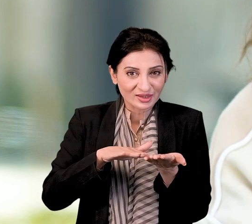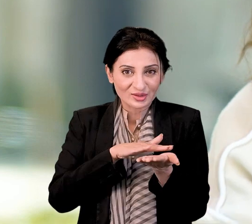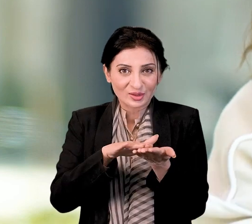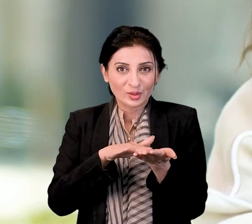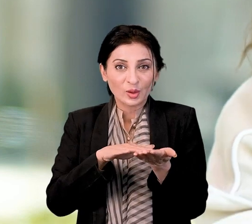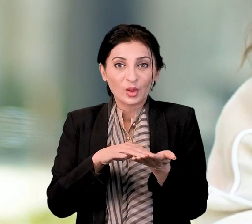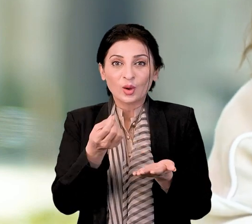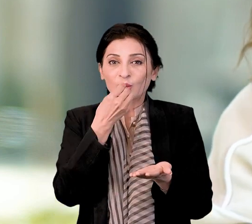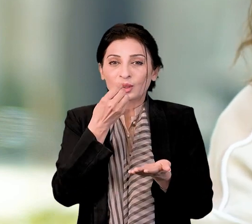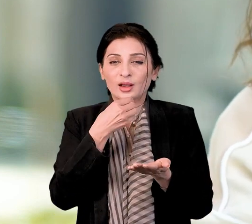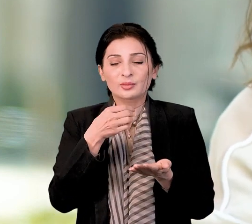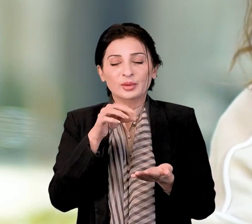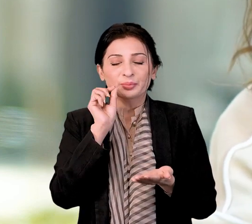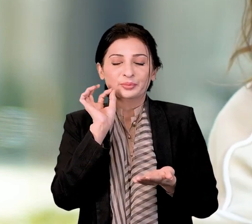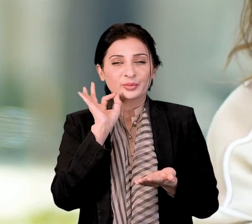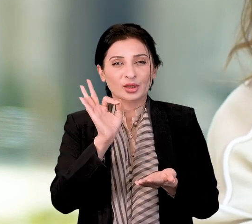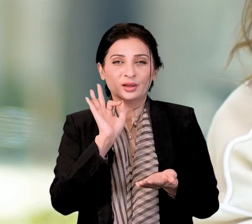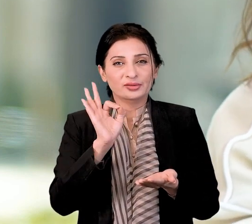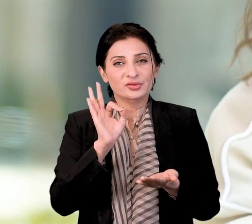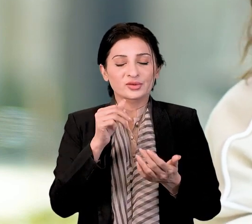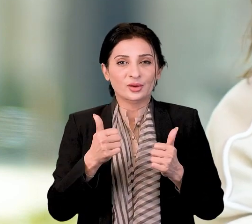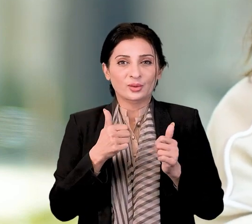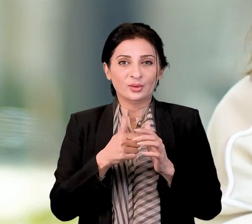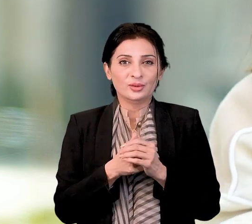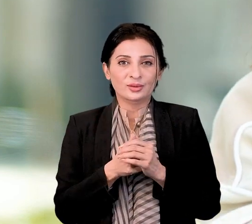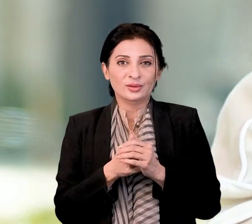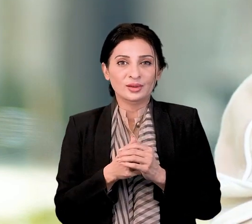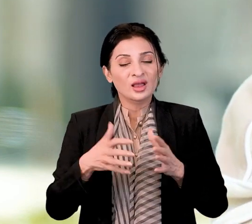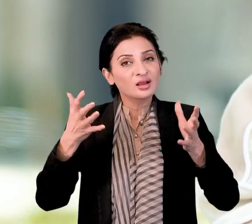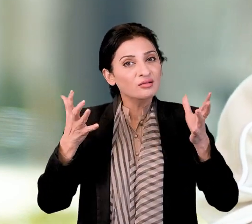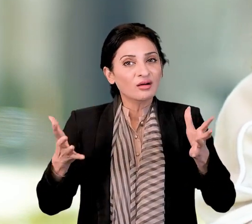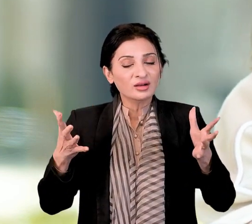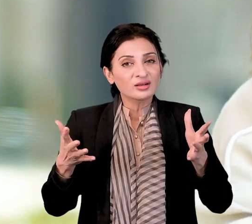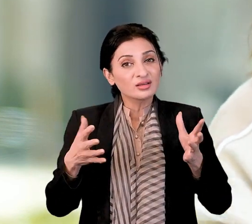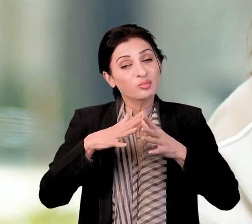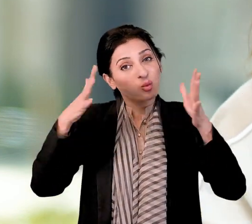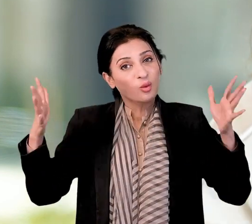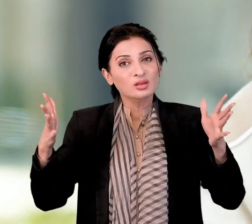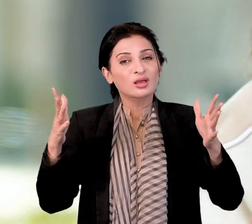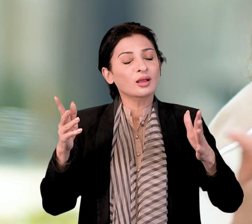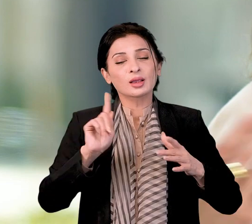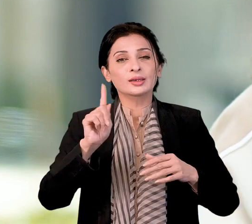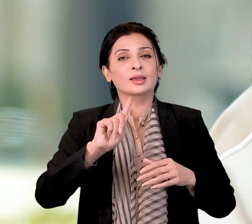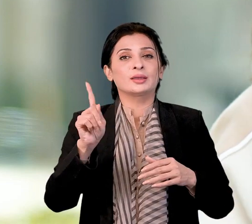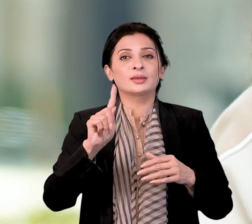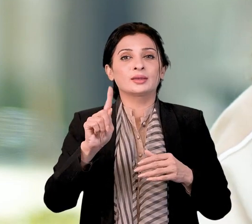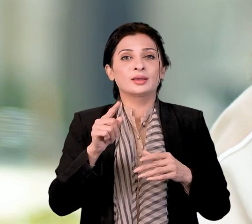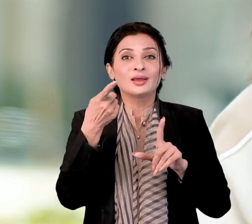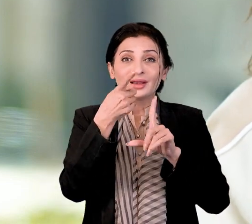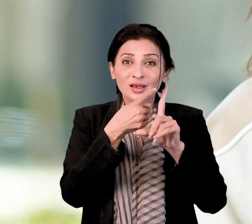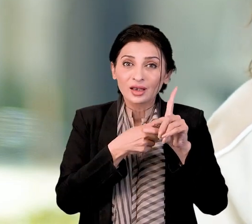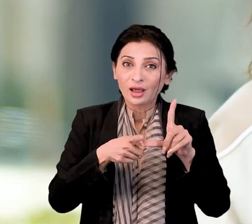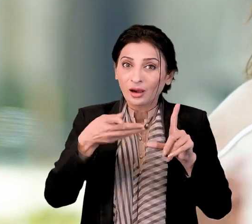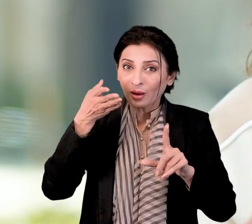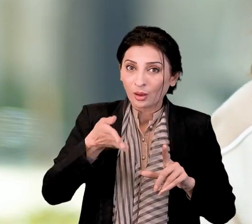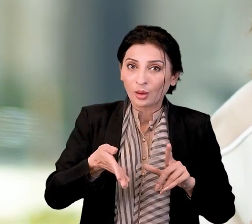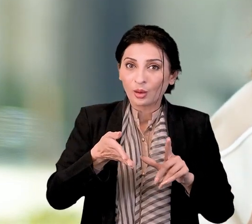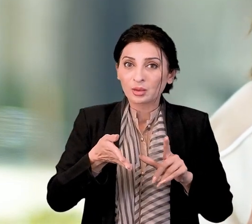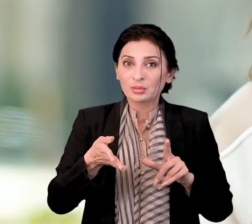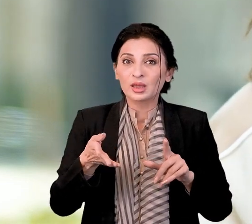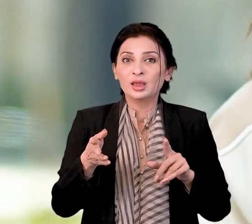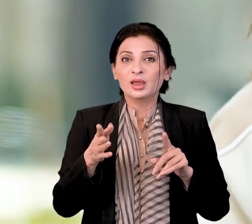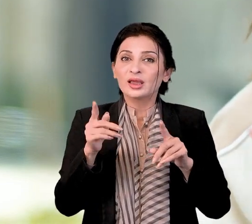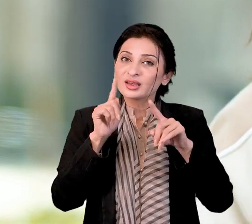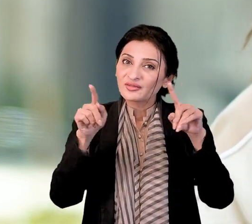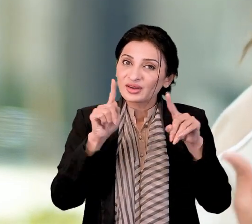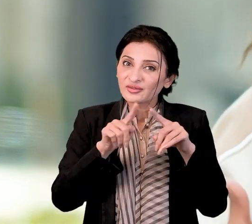एंड व्हाट आई थिंक इज़ दैट लाहौर इज़ स्लाइटली मोर रेजिस्टेंट टू डिफरेंट इंग्रेडिएंट्स दैन फॉर एग्जांपल कराची